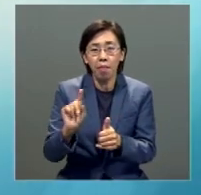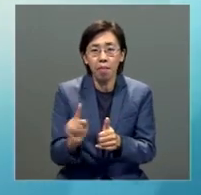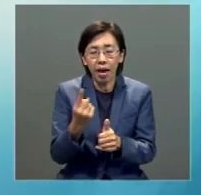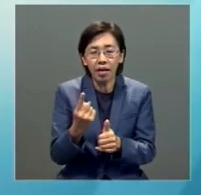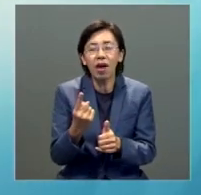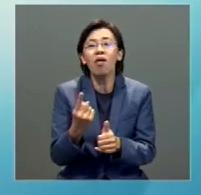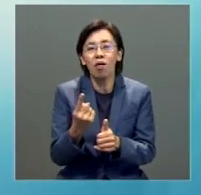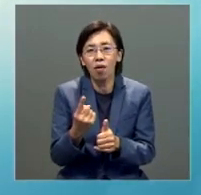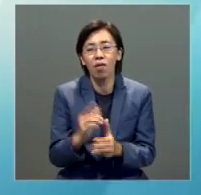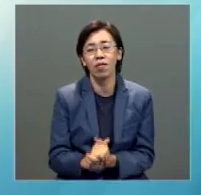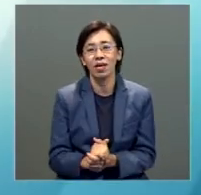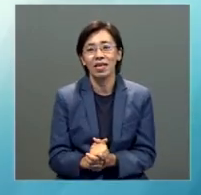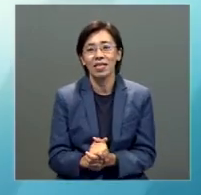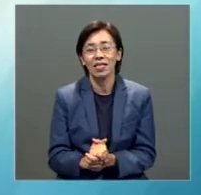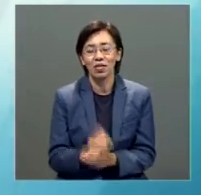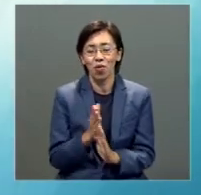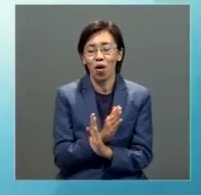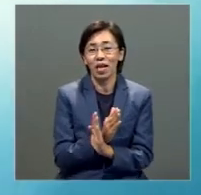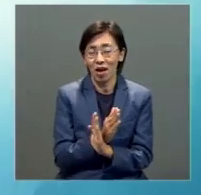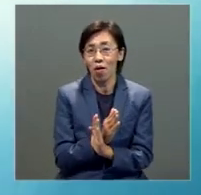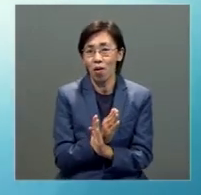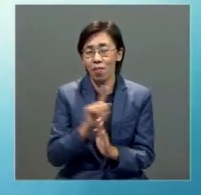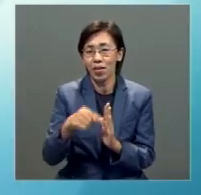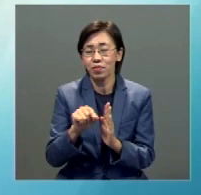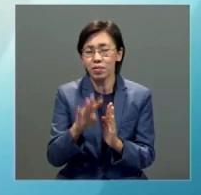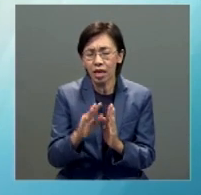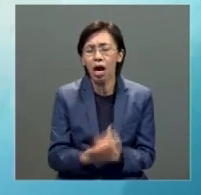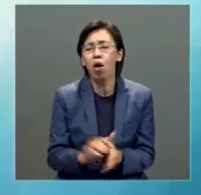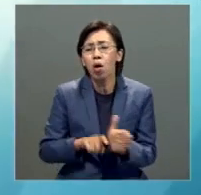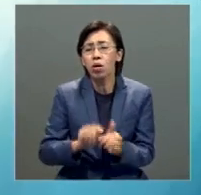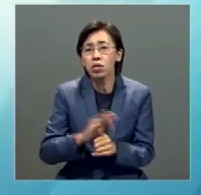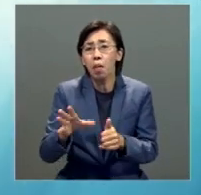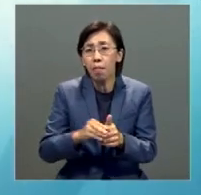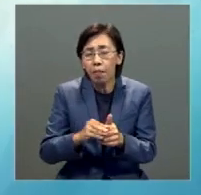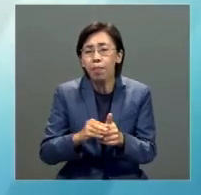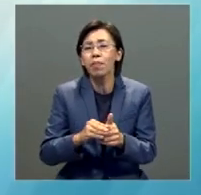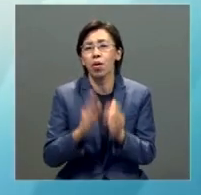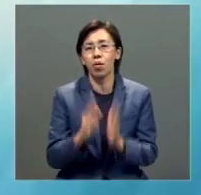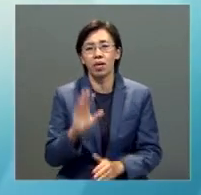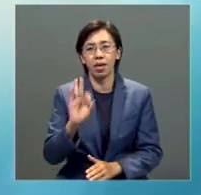ครับคือมีผู้ป่วยยืนยันรายใหม่ของรอบ 24ชั่วโมงที่ผ่านมาคือ 9รายครับซึ่ง 9